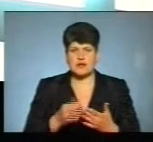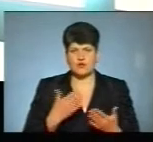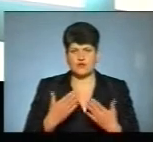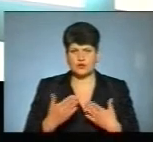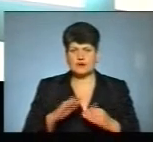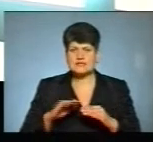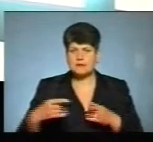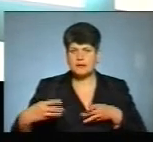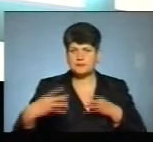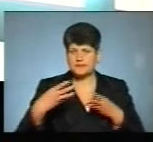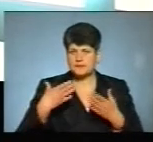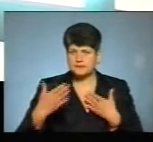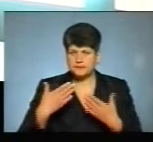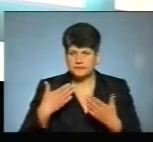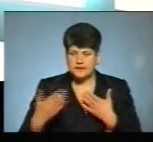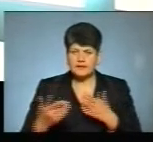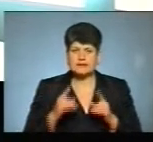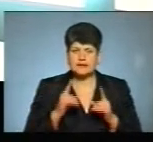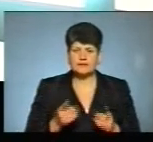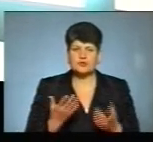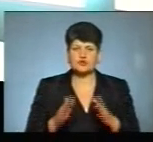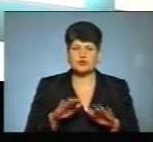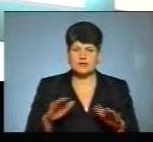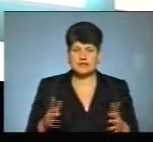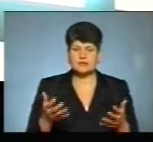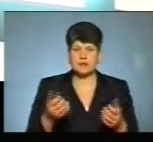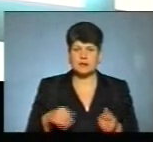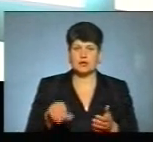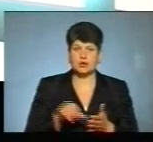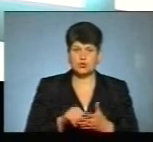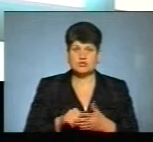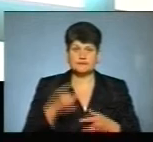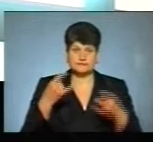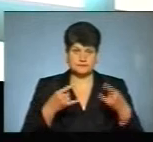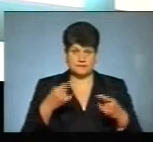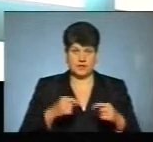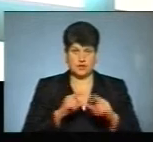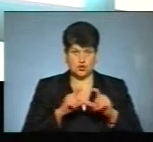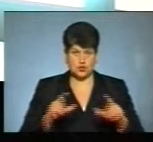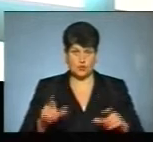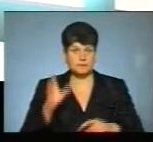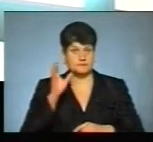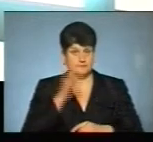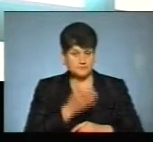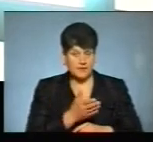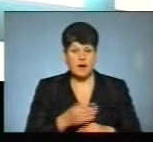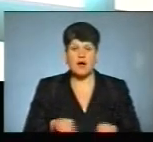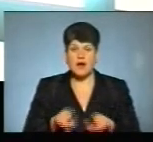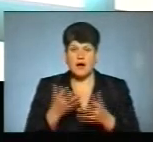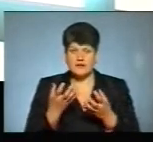дітьми комунікував, навіть якщо діти брали участь в онлайн-школі, так? Але разом з тим він спілкувався з